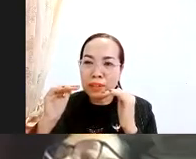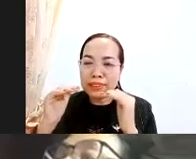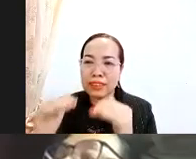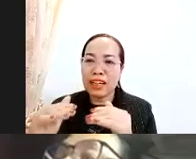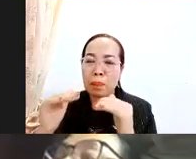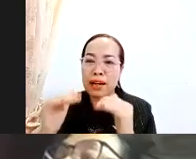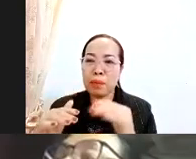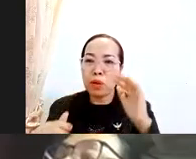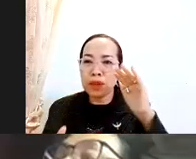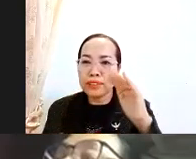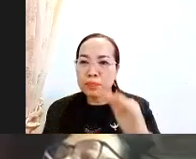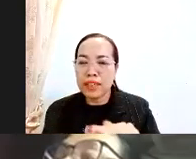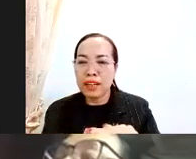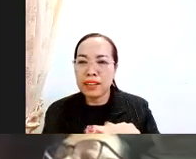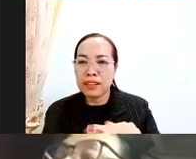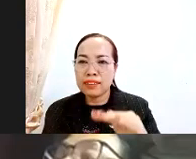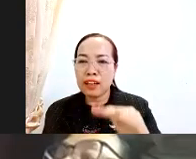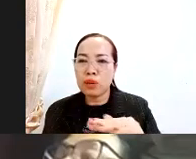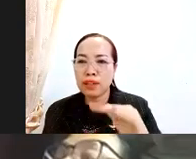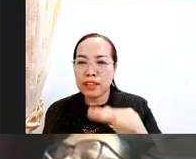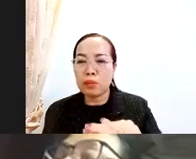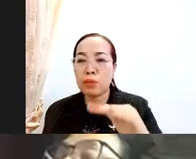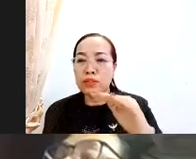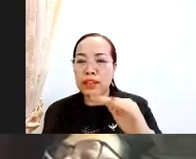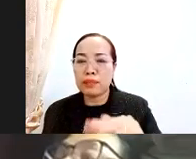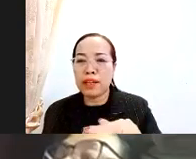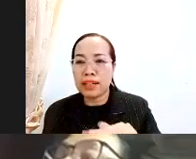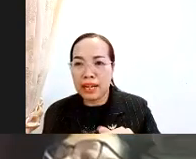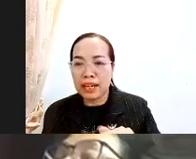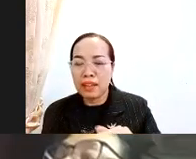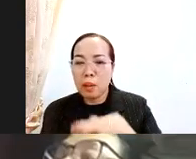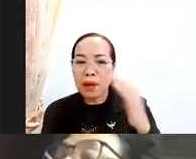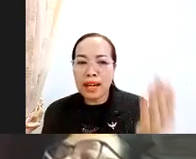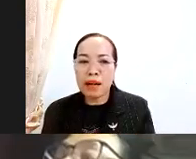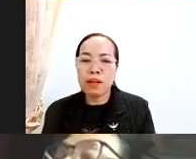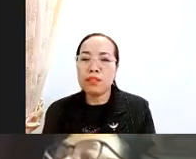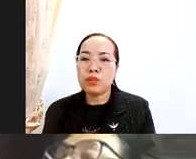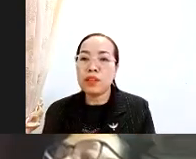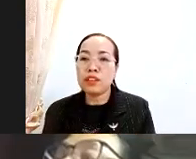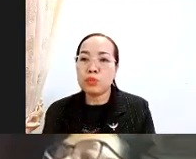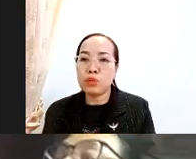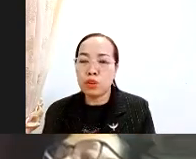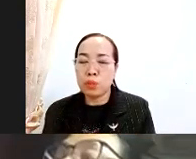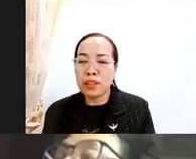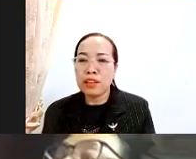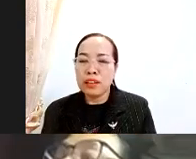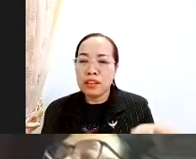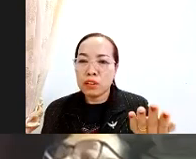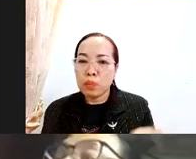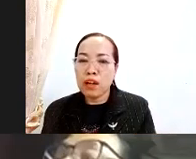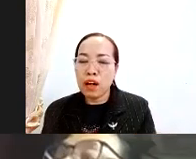anh sầm rạch chất thác lắc đô bìa chít chả, đang luôn anh cổng bông tai đầm nà cả, lắc máu thưa nơi chùm nuôi tô